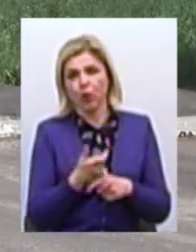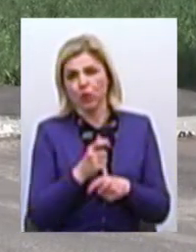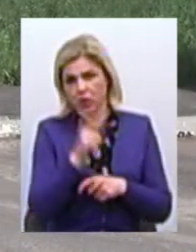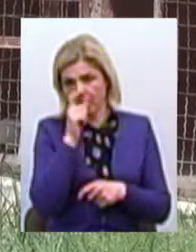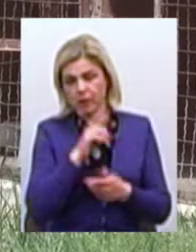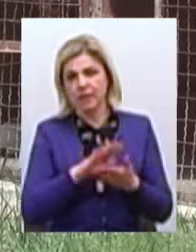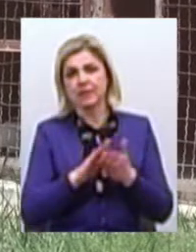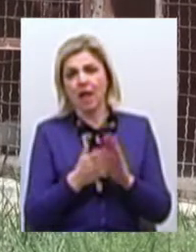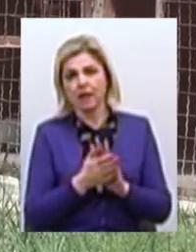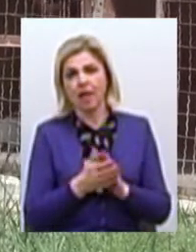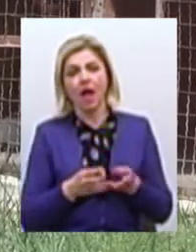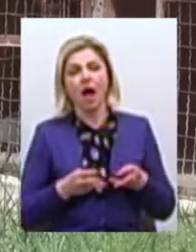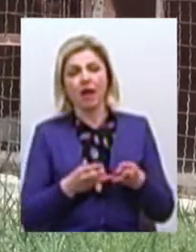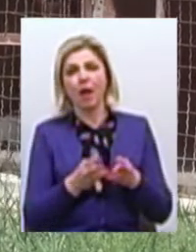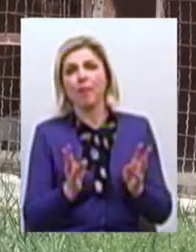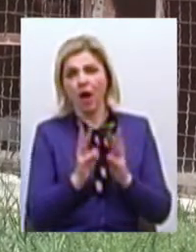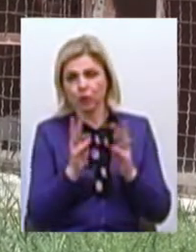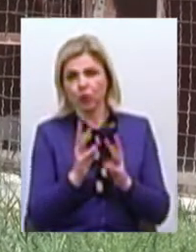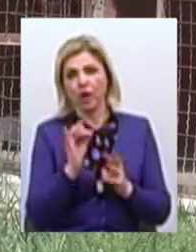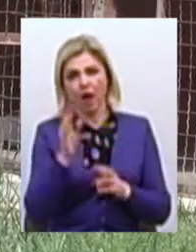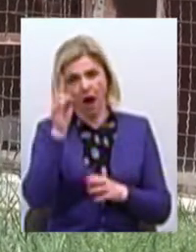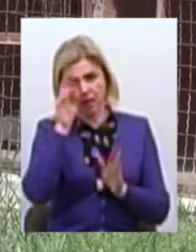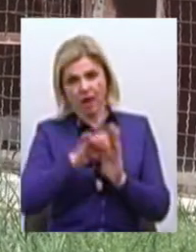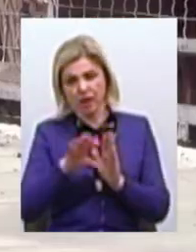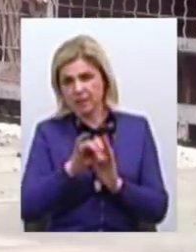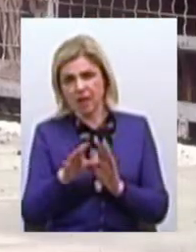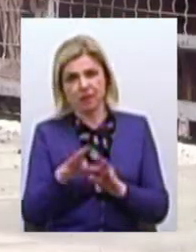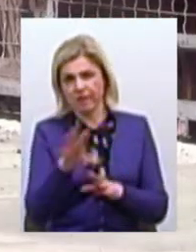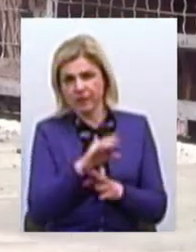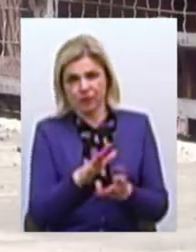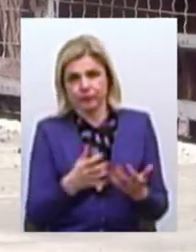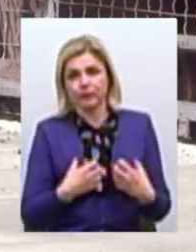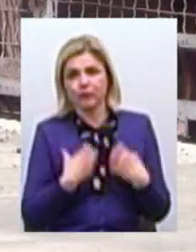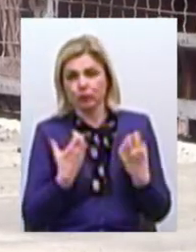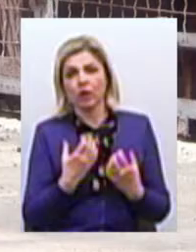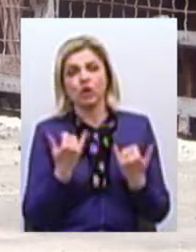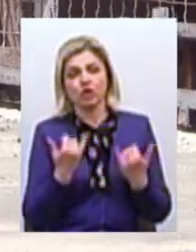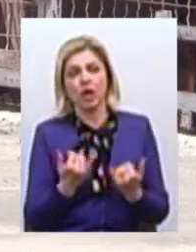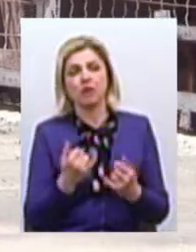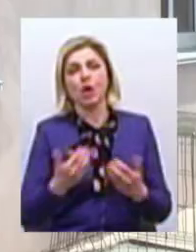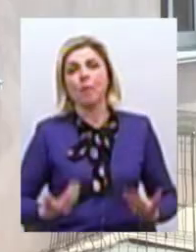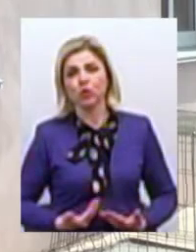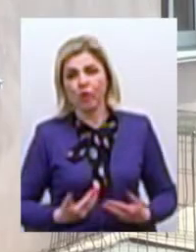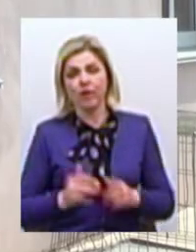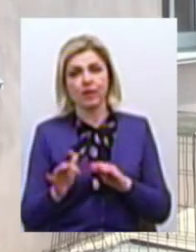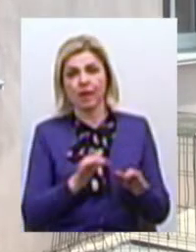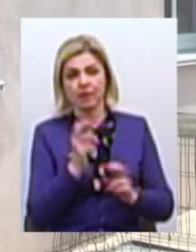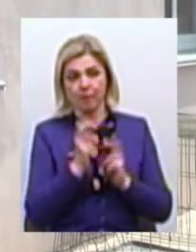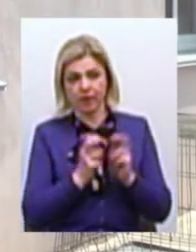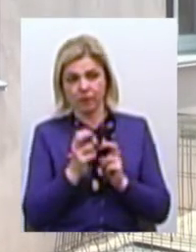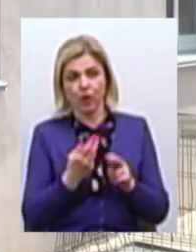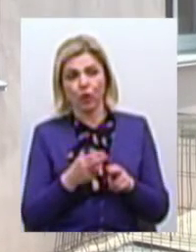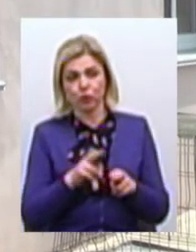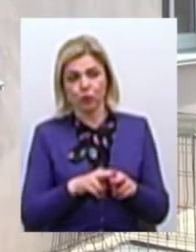стані крематор, забита каналізація. І ще багато всього. Зараз іде побудова діяльності підприємства. В тому виді, в якому воно було, воно